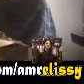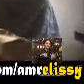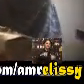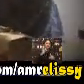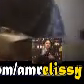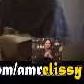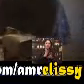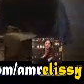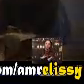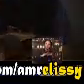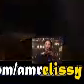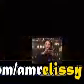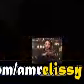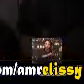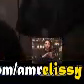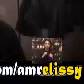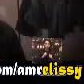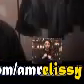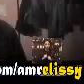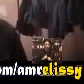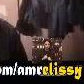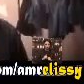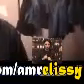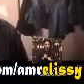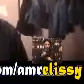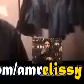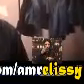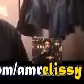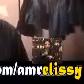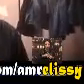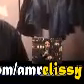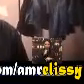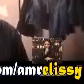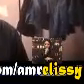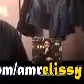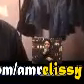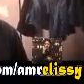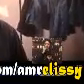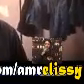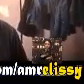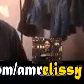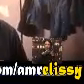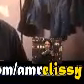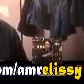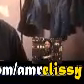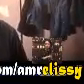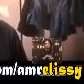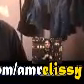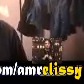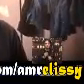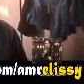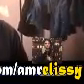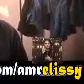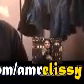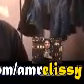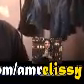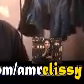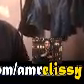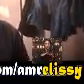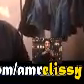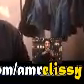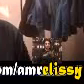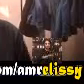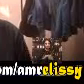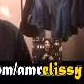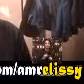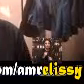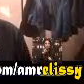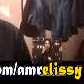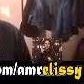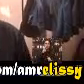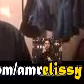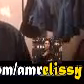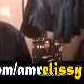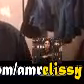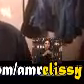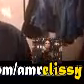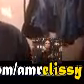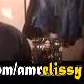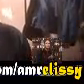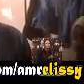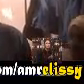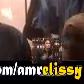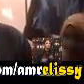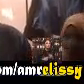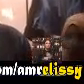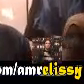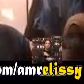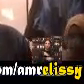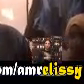والله بنشكر برنامج واحد من الناس مؤسسه النهضه والاصلاح على الخدمات اللي هم بيقوموا بيها لصالح